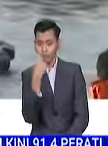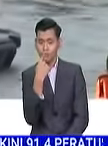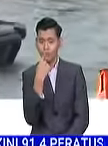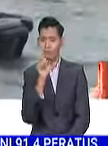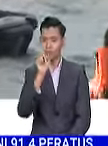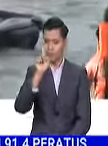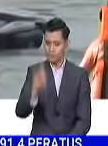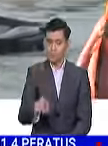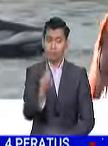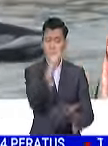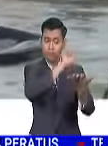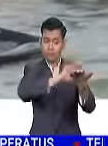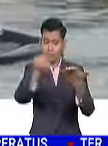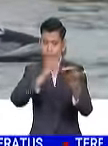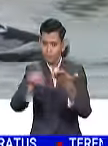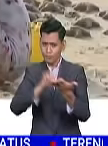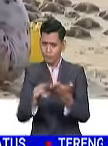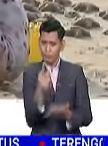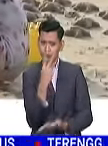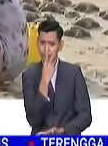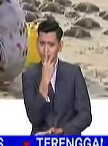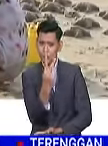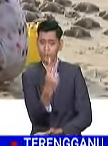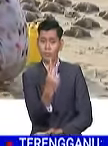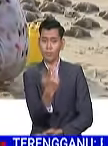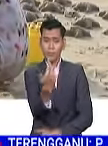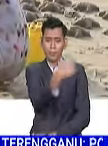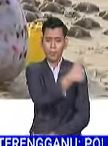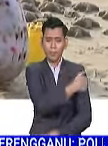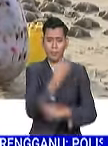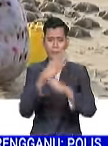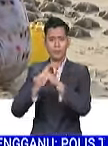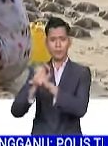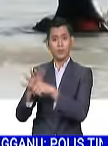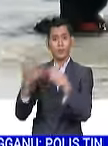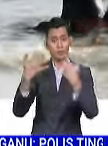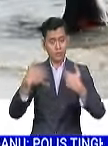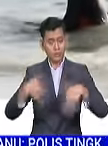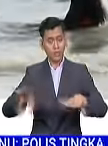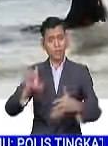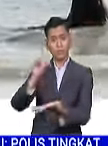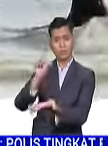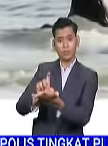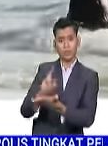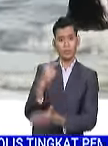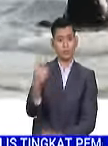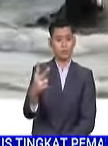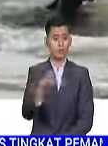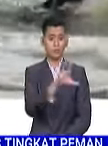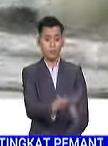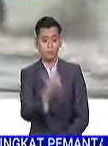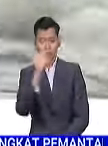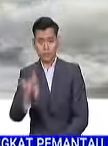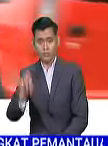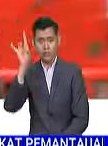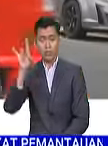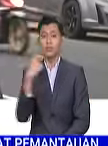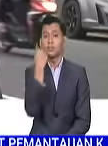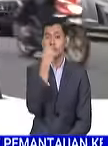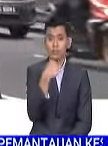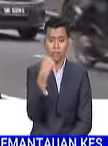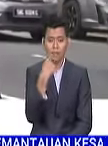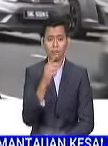diperiksa secara rambang. Kita tak mampu untuk periksa keseluruhan tapi kita akan buat secara rambang. Dan mana-mana individu yang dia